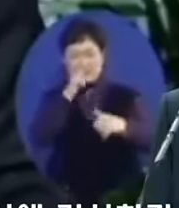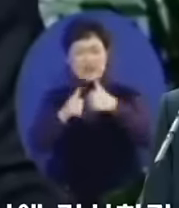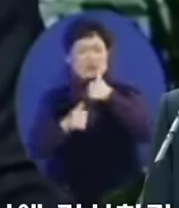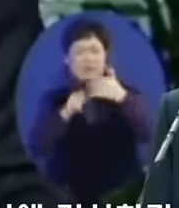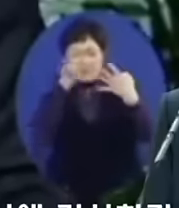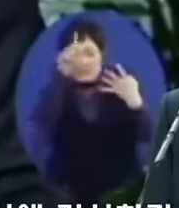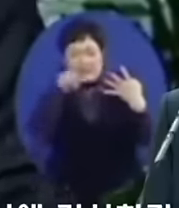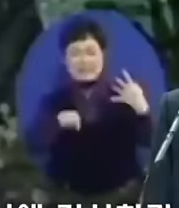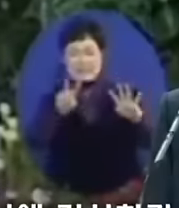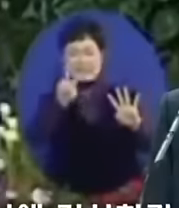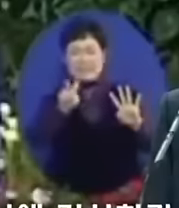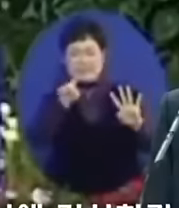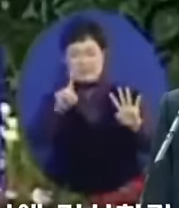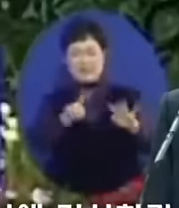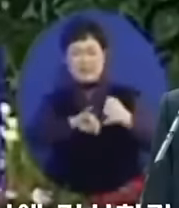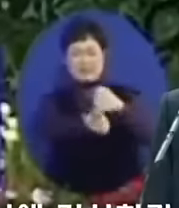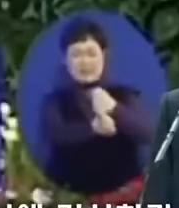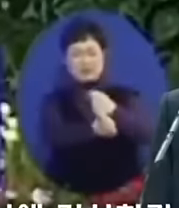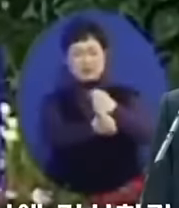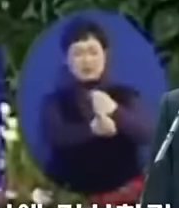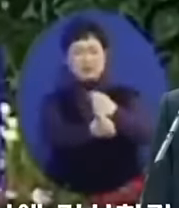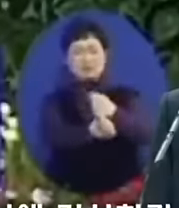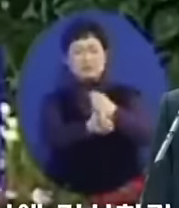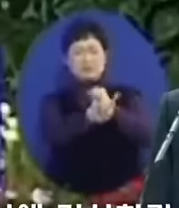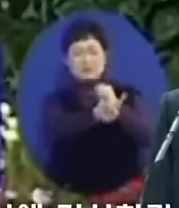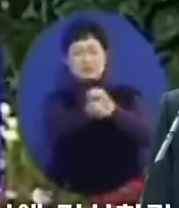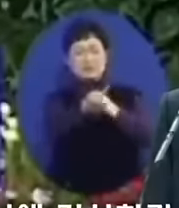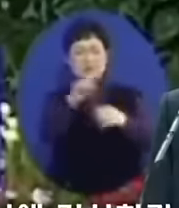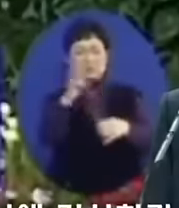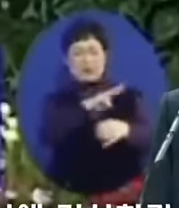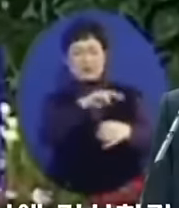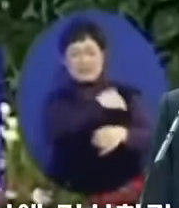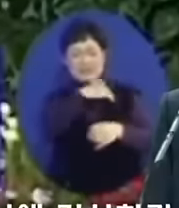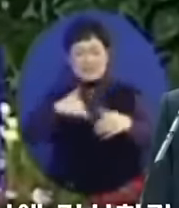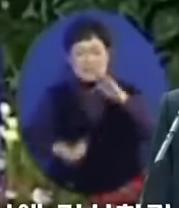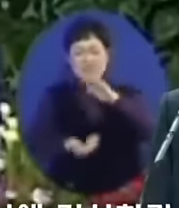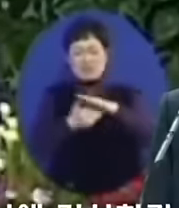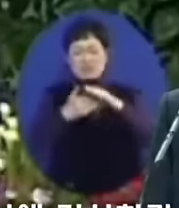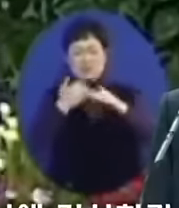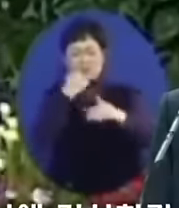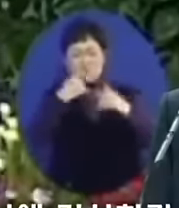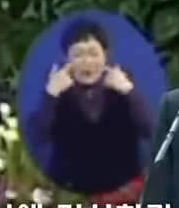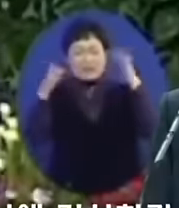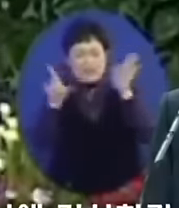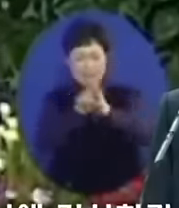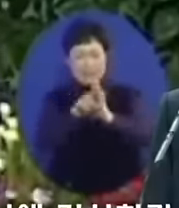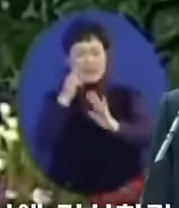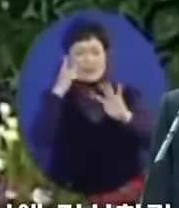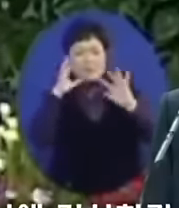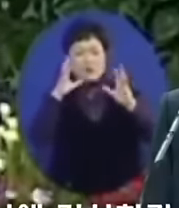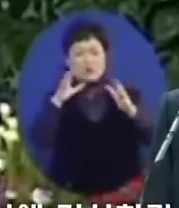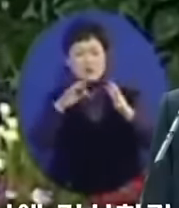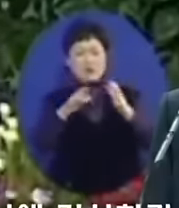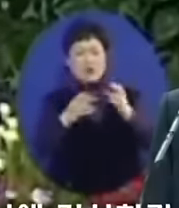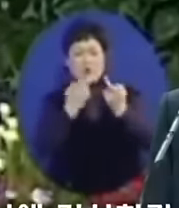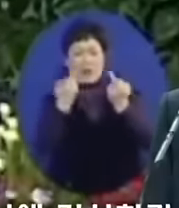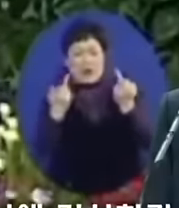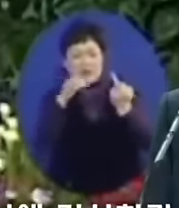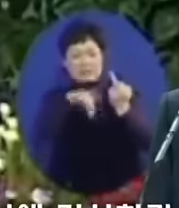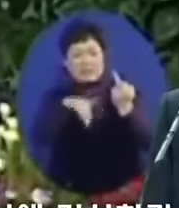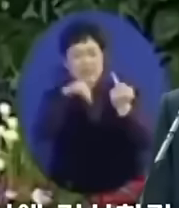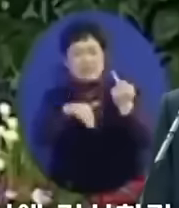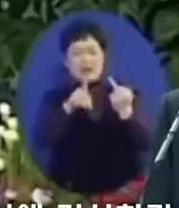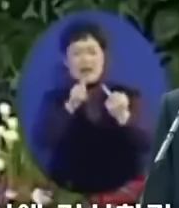4장 21절에 약속하신 그것을 또한 능히 이루실 줄을 확신한다고 말한 것입니다. 미국의 한 광산에서